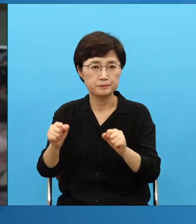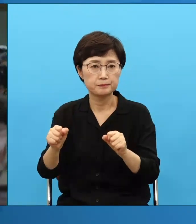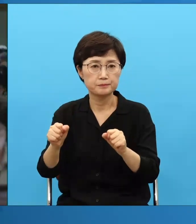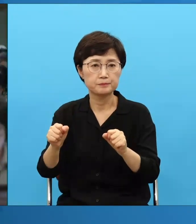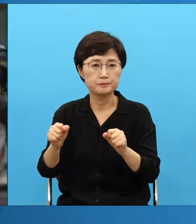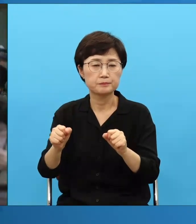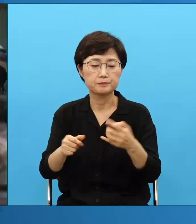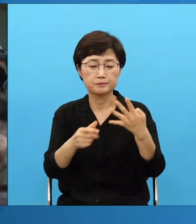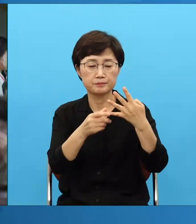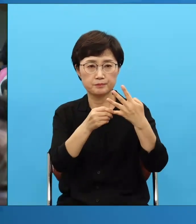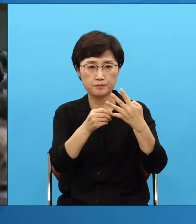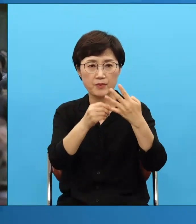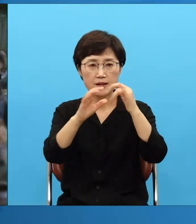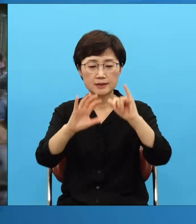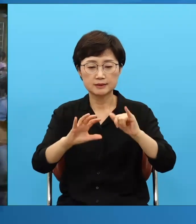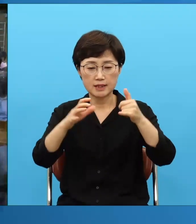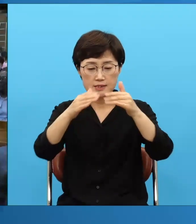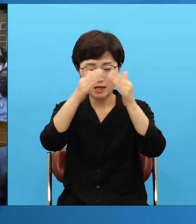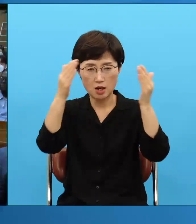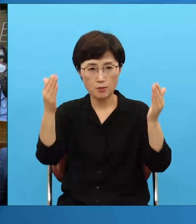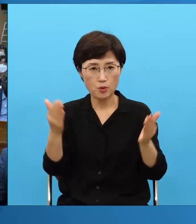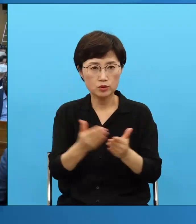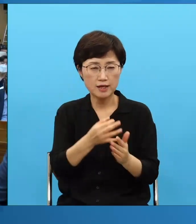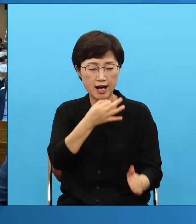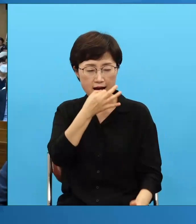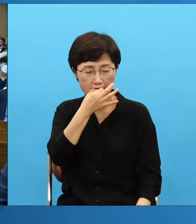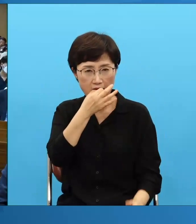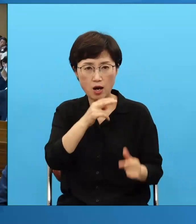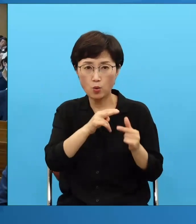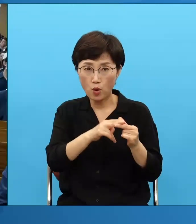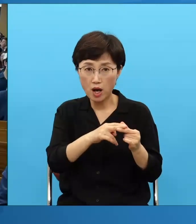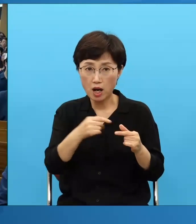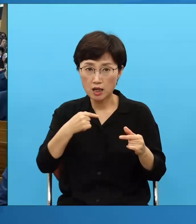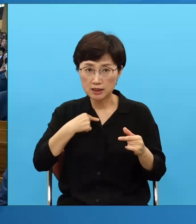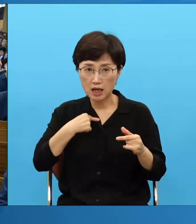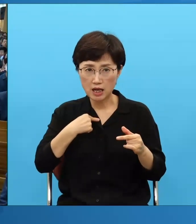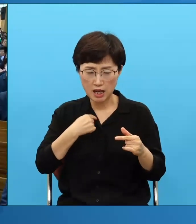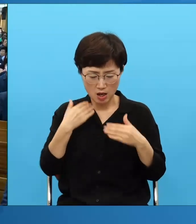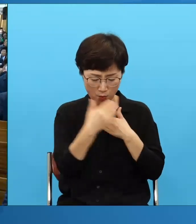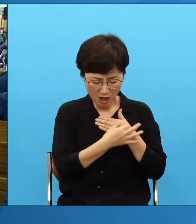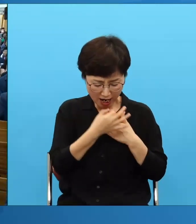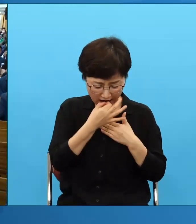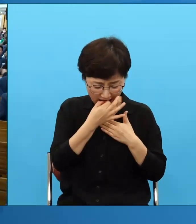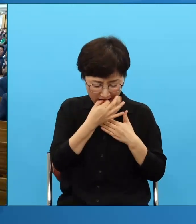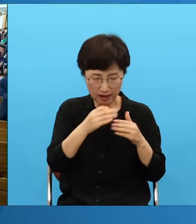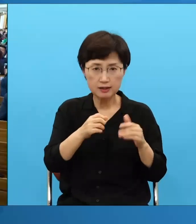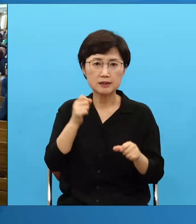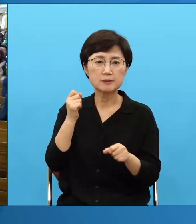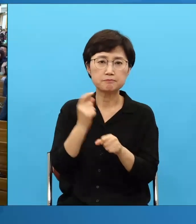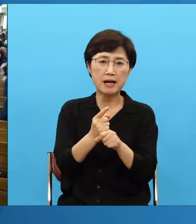다 함께 박수 치면서 Let's all put our hands together as we praise God. 욕망과 나의 모든